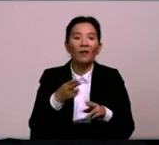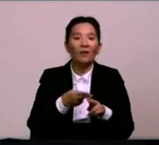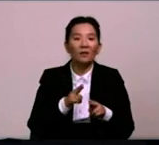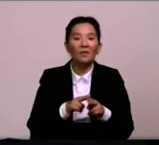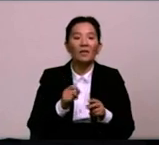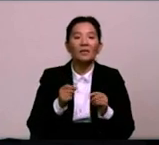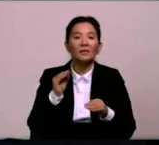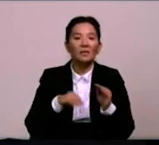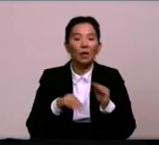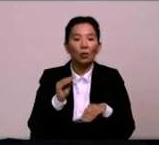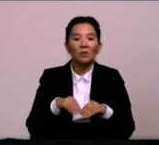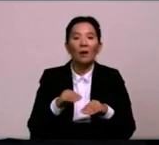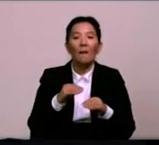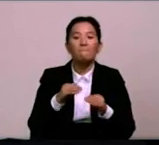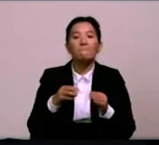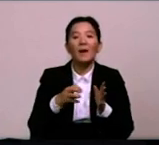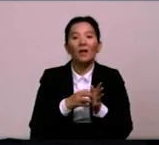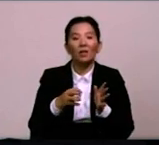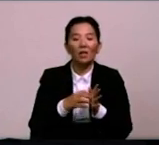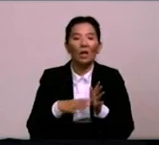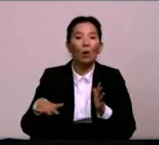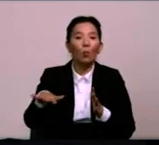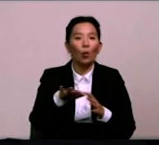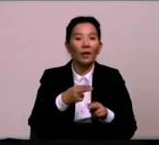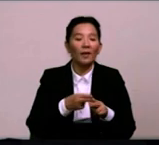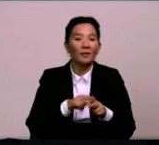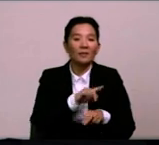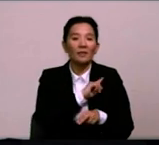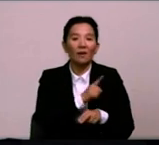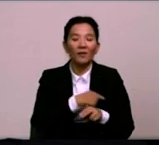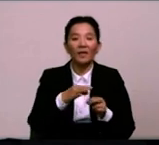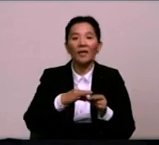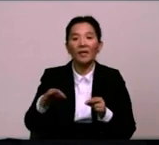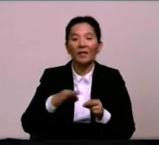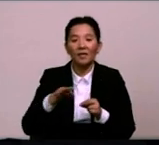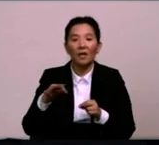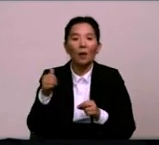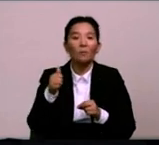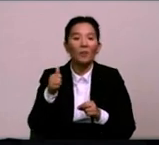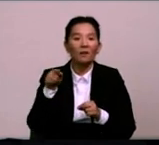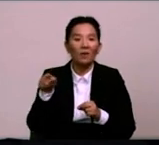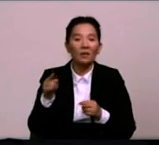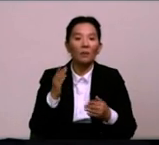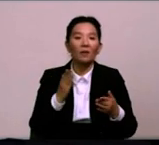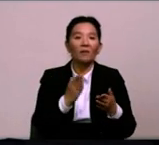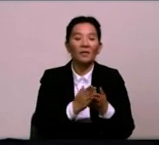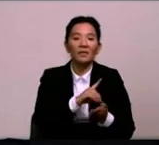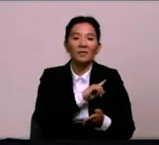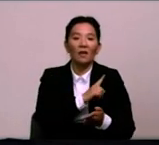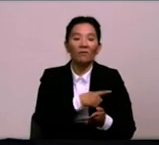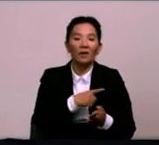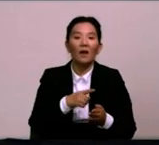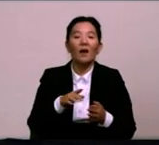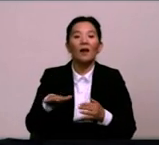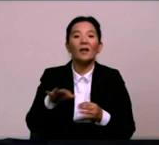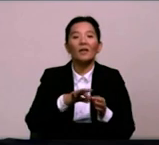создается магнитное поле, значит, силовые линии. В первом случае направление силовых линий мы уже